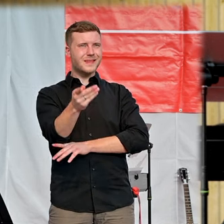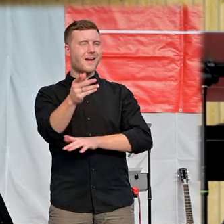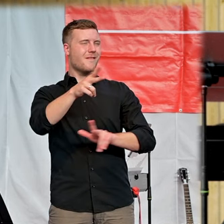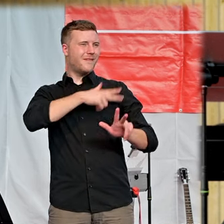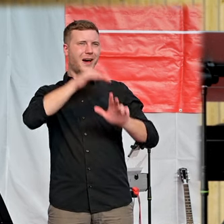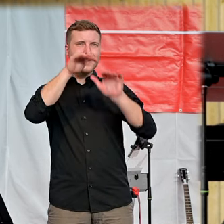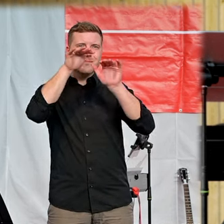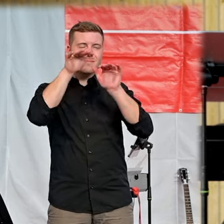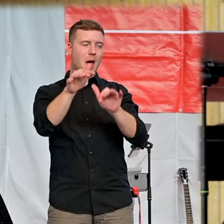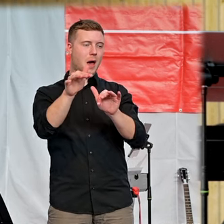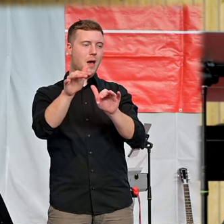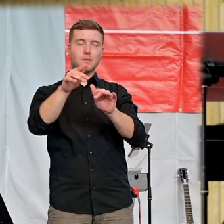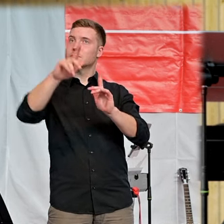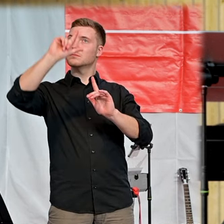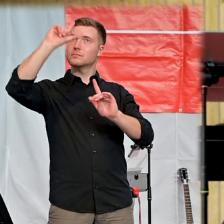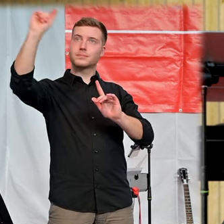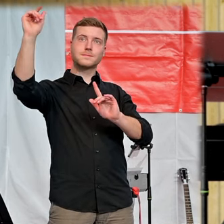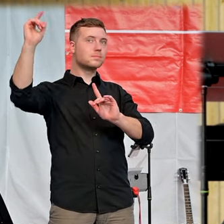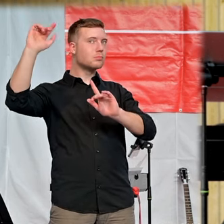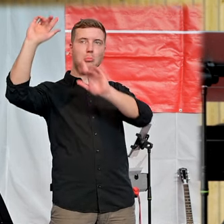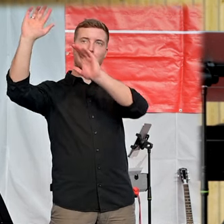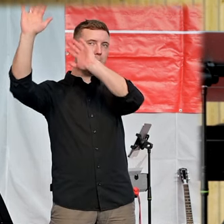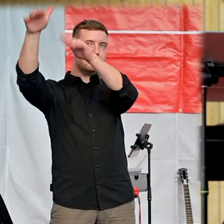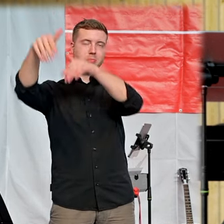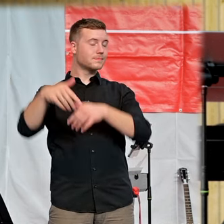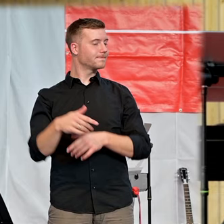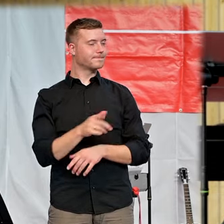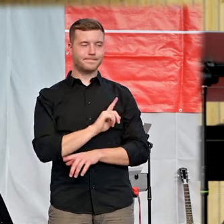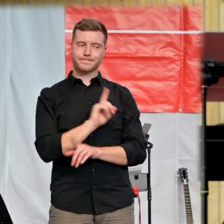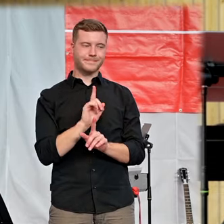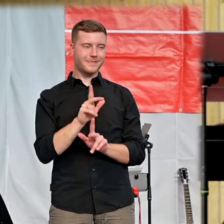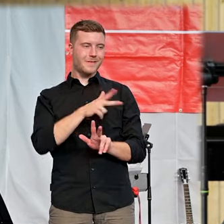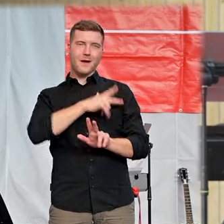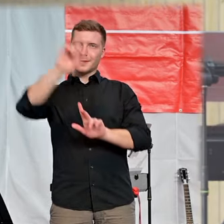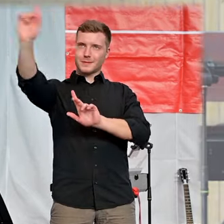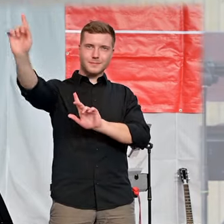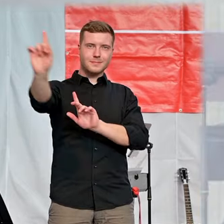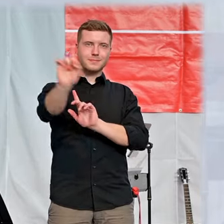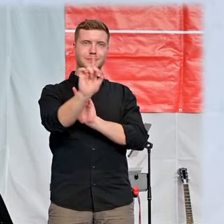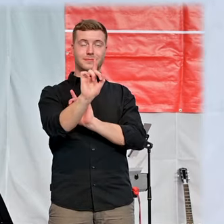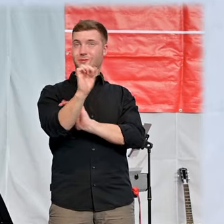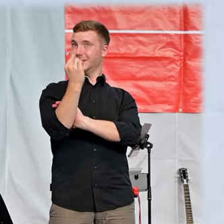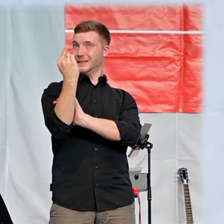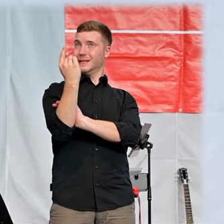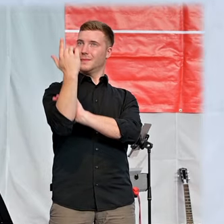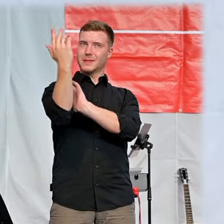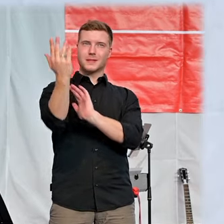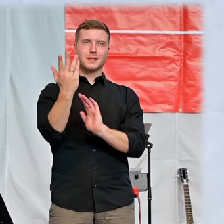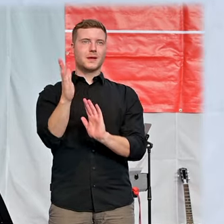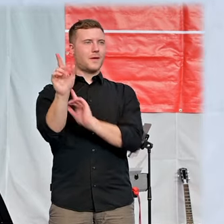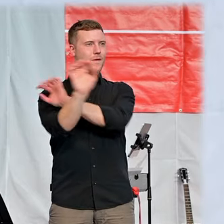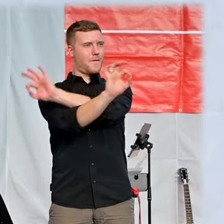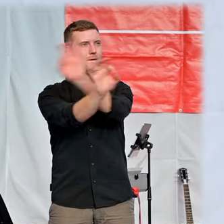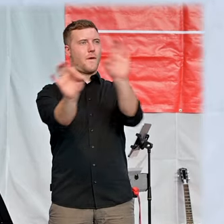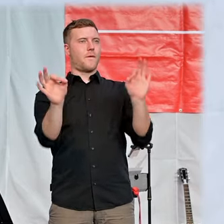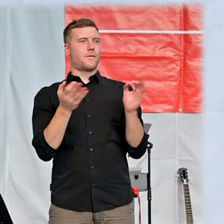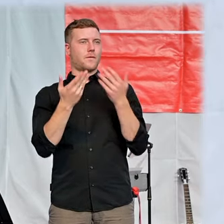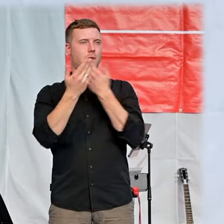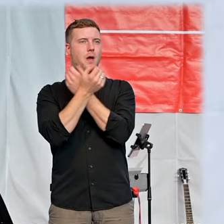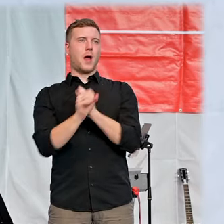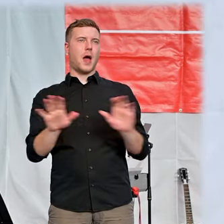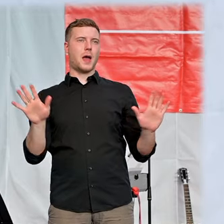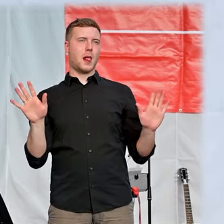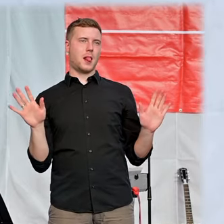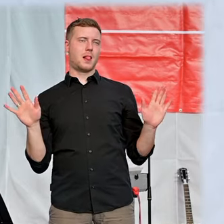ist. Er selbst ist unser Heil. Und er hat Wohlgefallen daran, uns nah